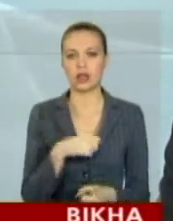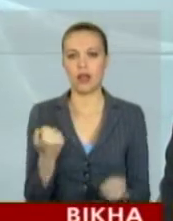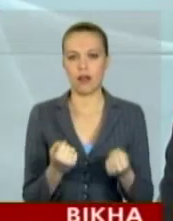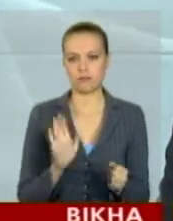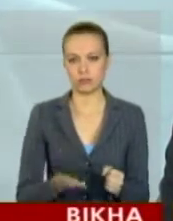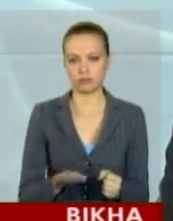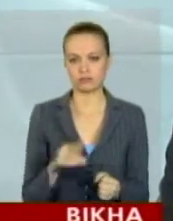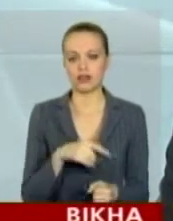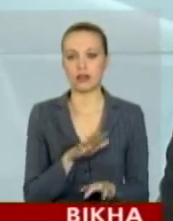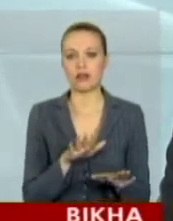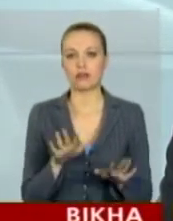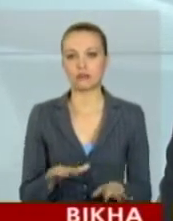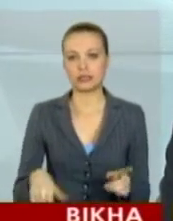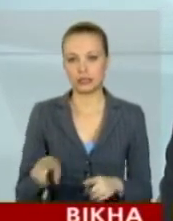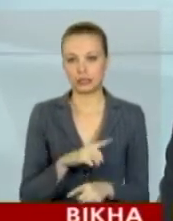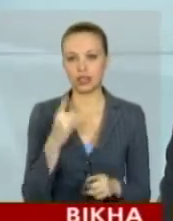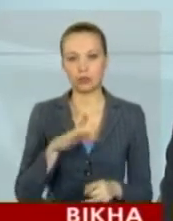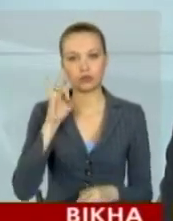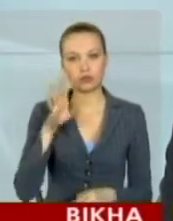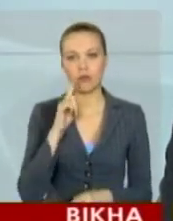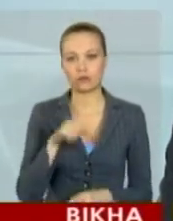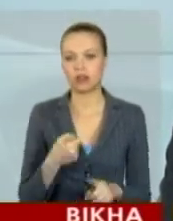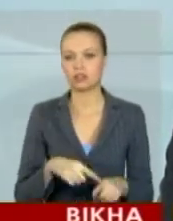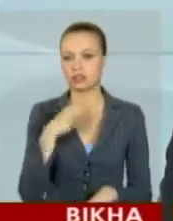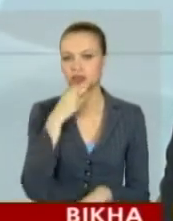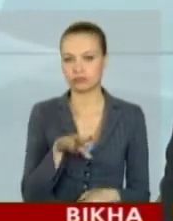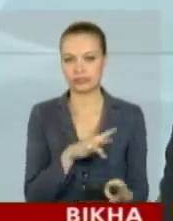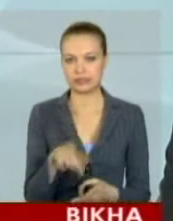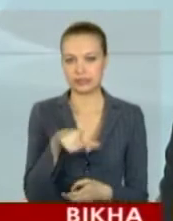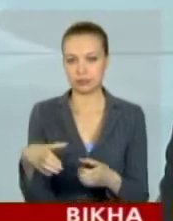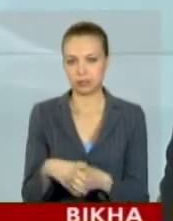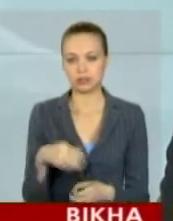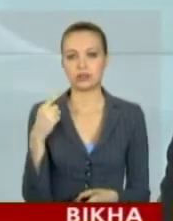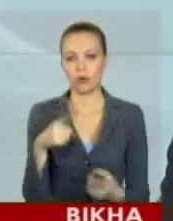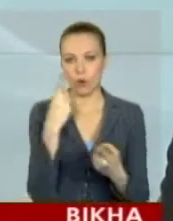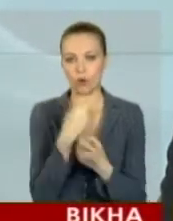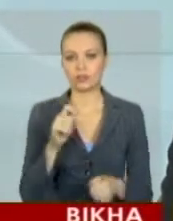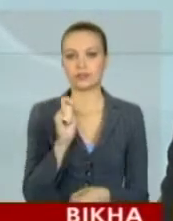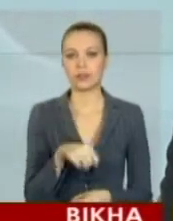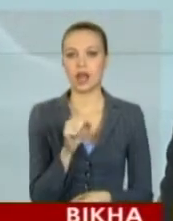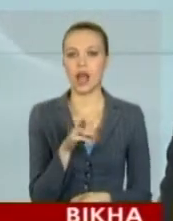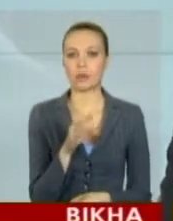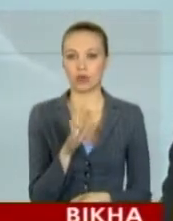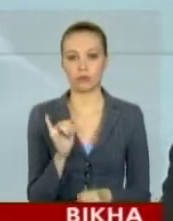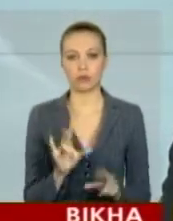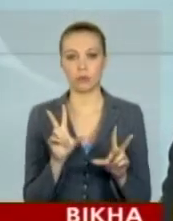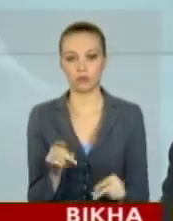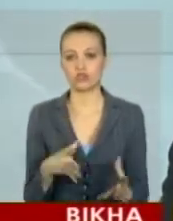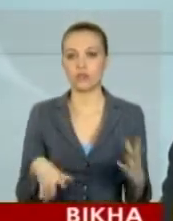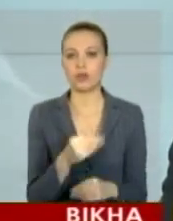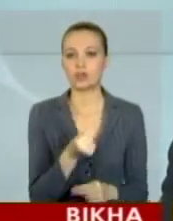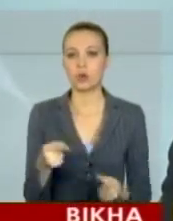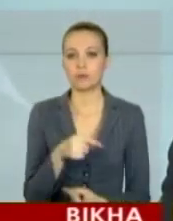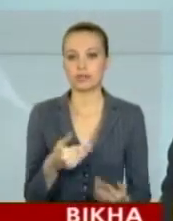авто. Містяни просто неба славили Україну, але це не сподобалося сепаратистам. Вони оголосили війну Ахметову і пообіцяли, весь його